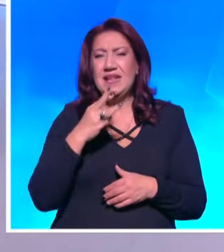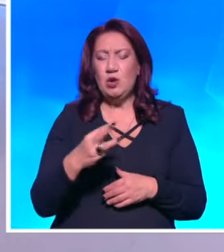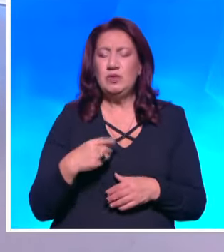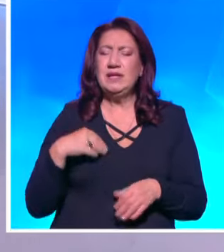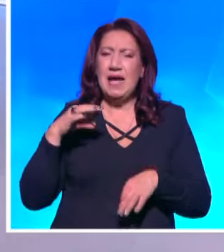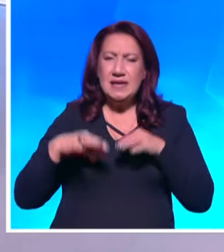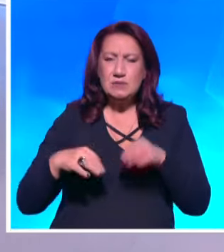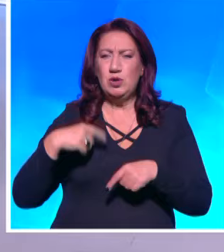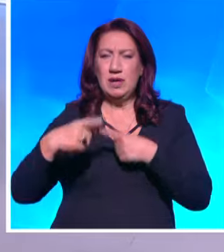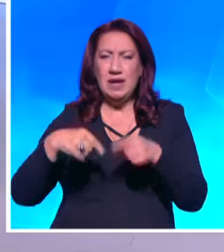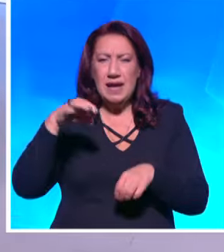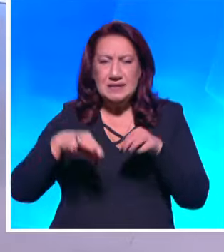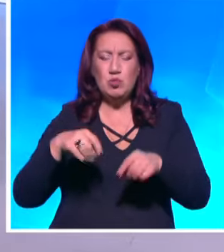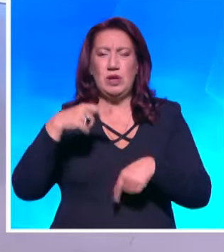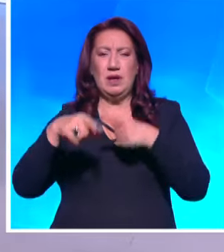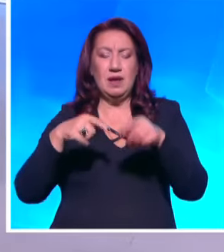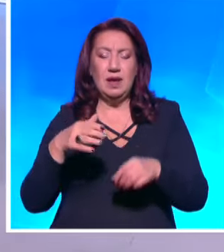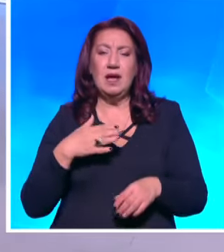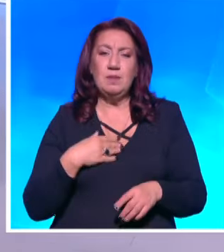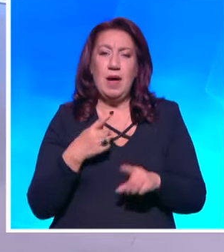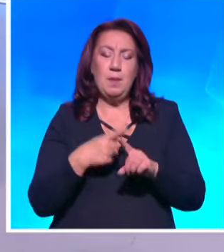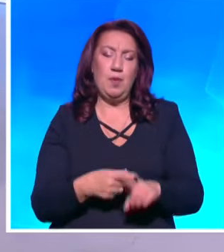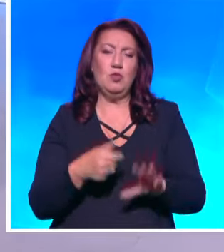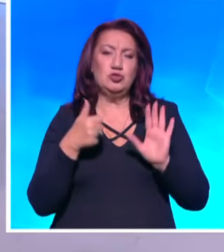вече имаме поне по 6 групи, като вчера